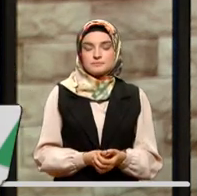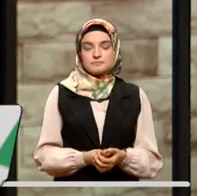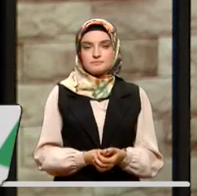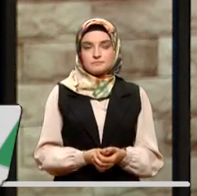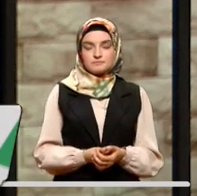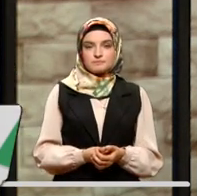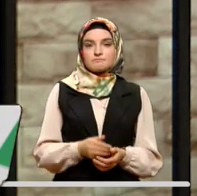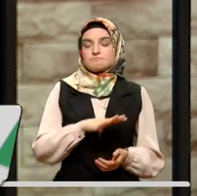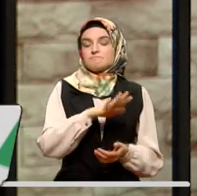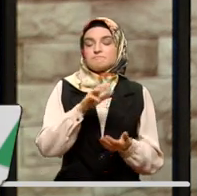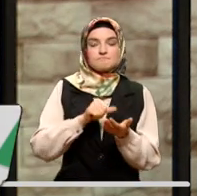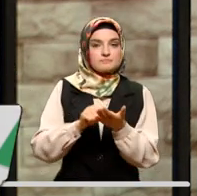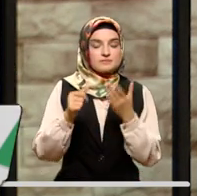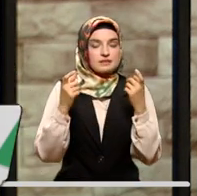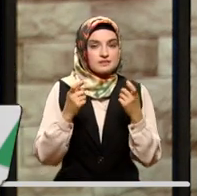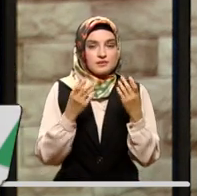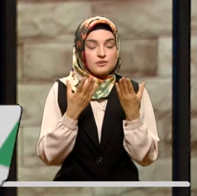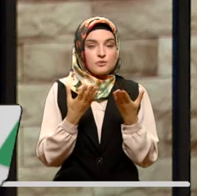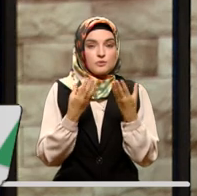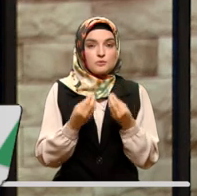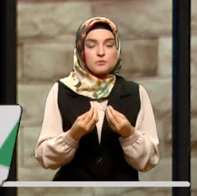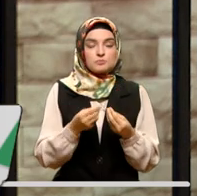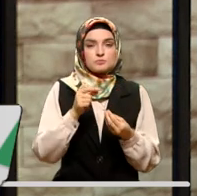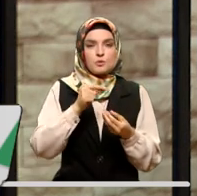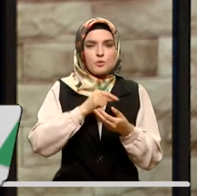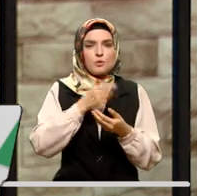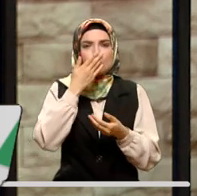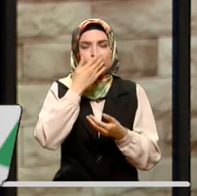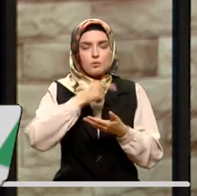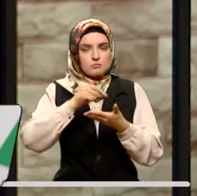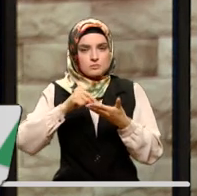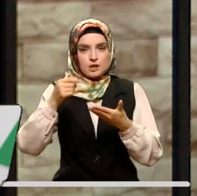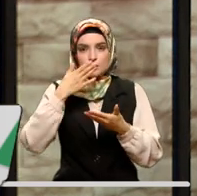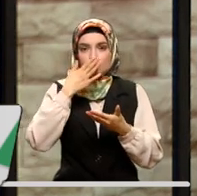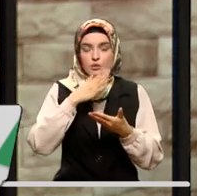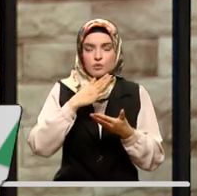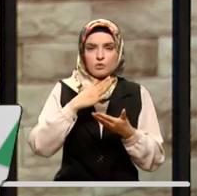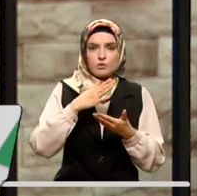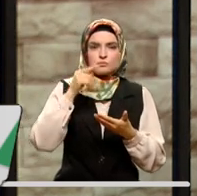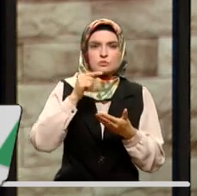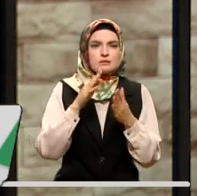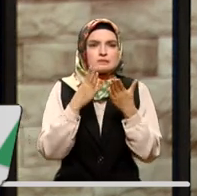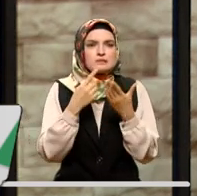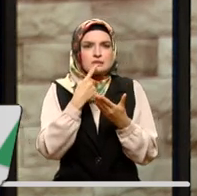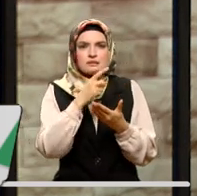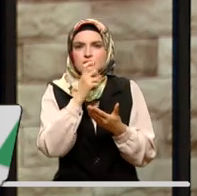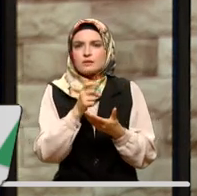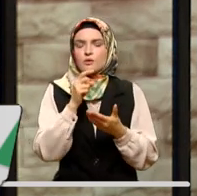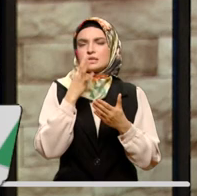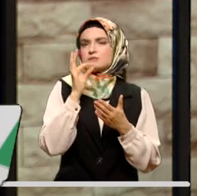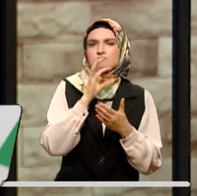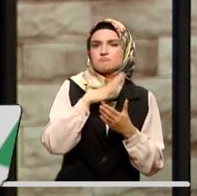Tabii hepsini yani nerede hangi okuma yazma yok ki bunda. Evet. Şimdi biliyor musunuz? Yani burada ne diyor bu çocuk, burada kim var